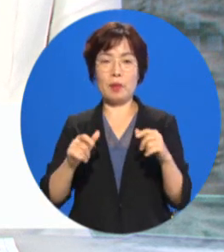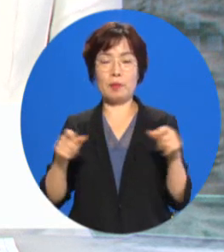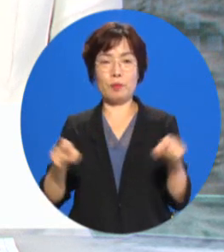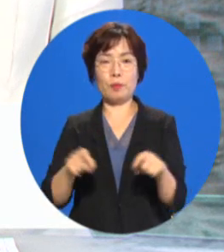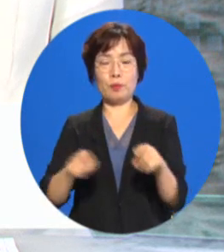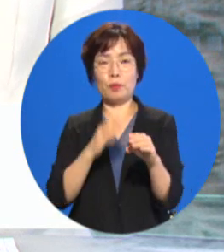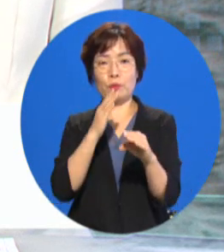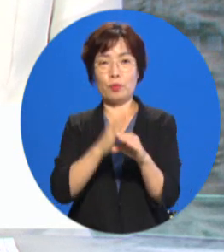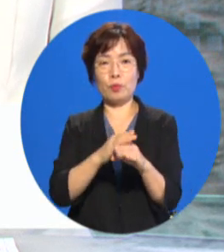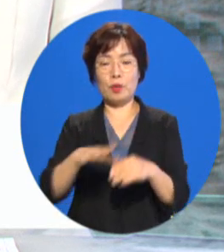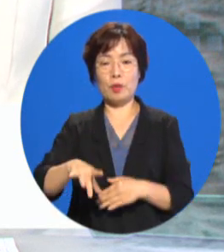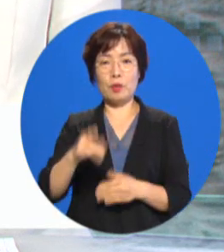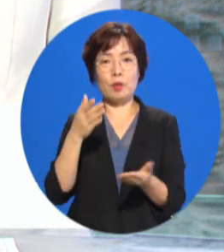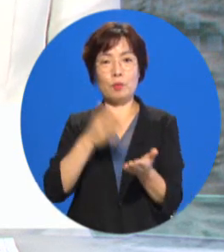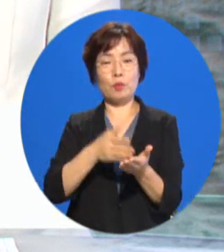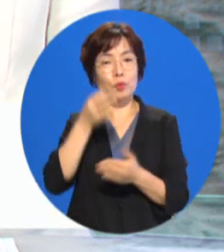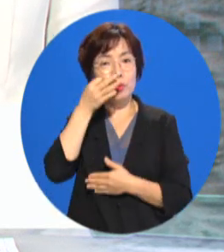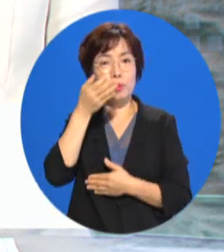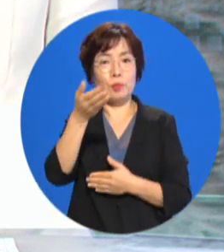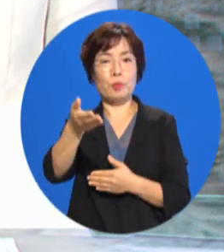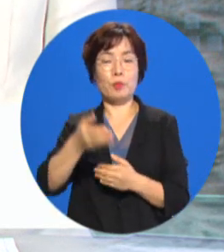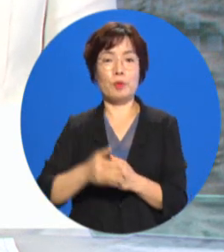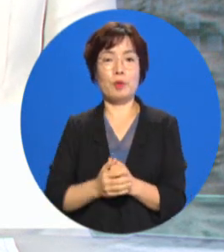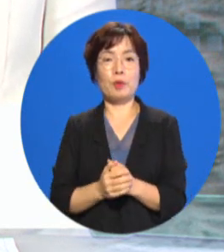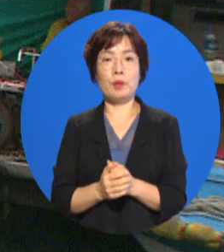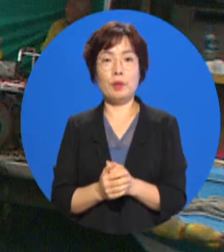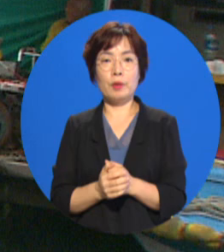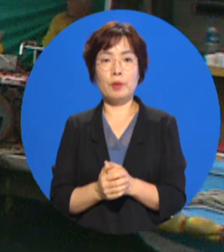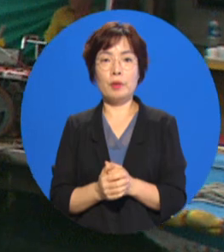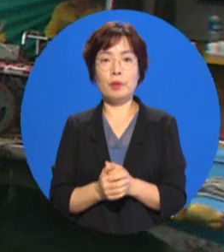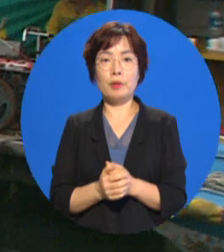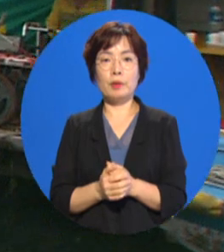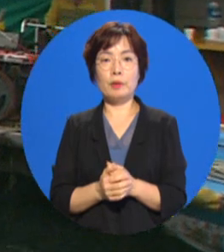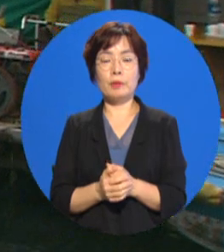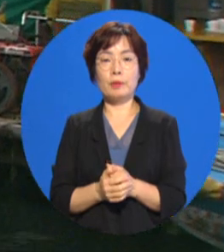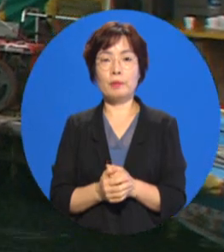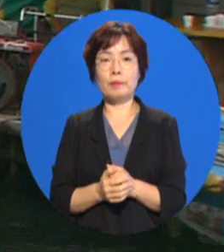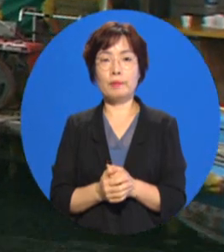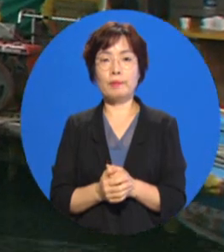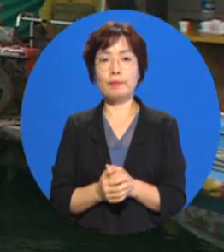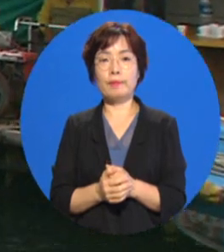있습니다. 오늘 첫 뉴스로 강서영 기자가 보도합니다.